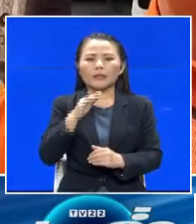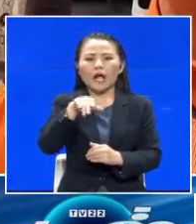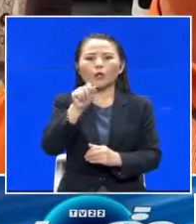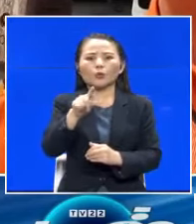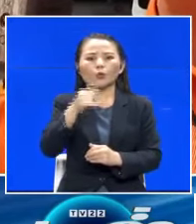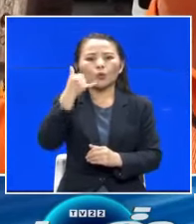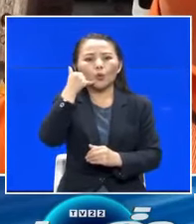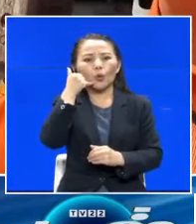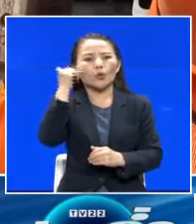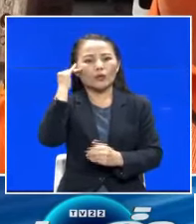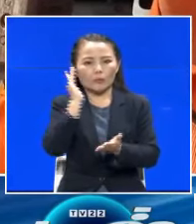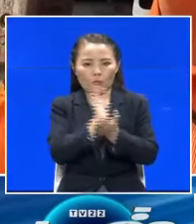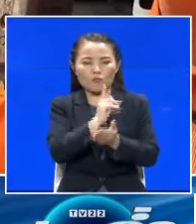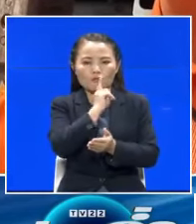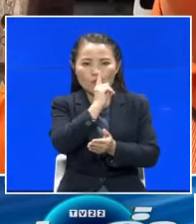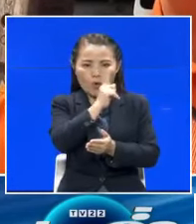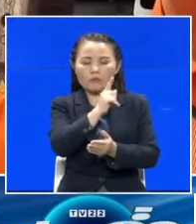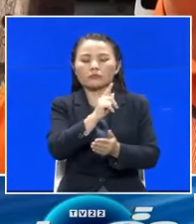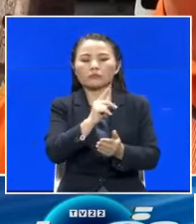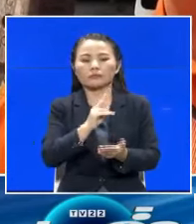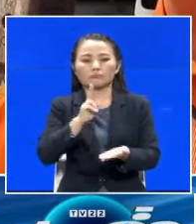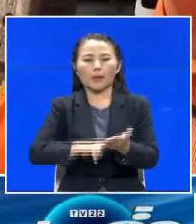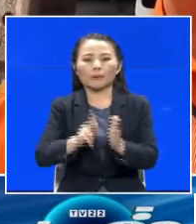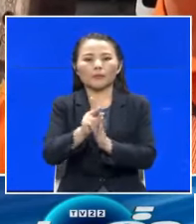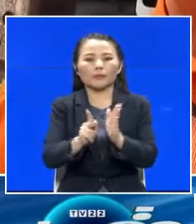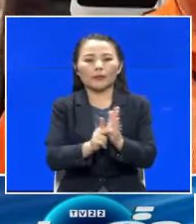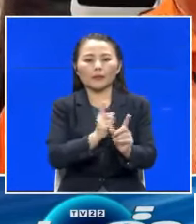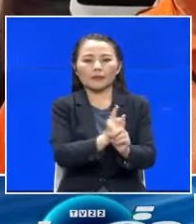าแจ้งความเรียกค่าเสียหายทั้งหมดตามกฎหมายค่ะ